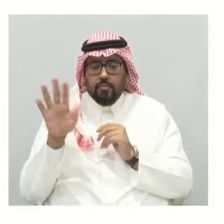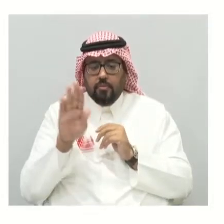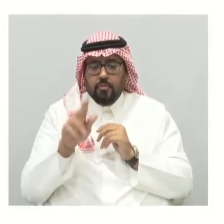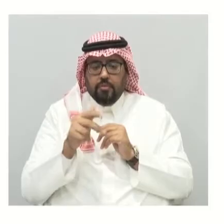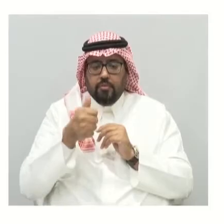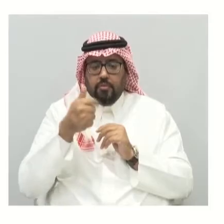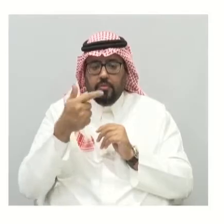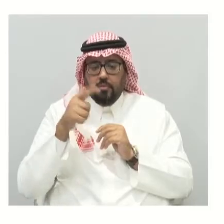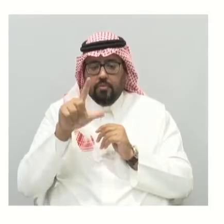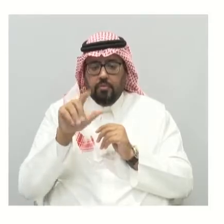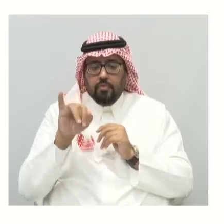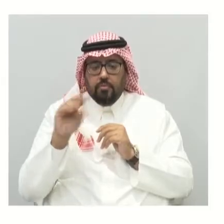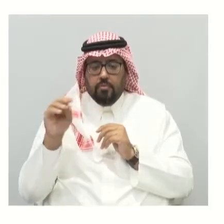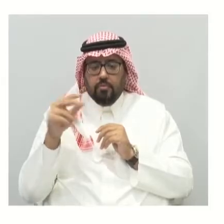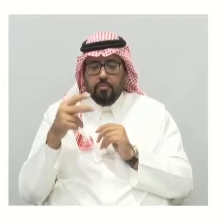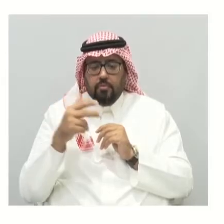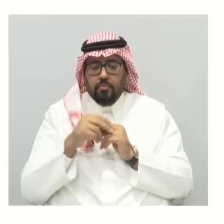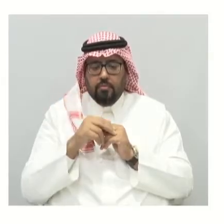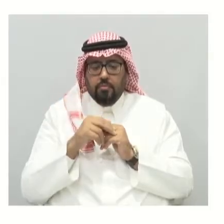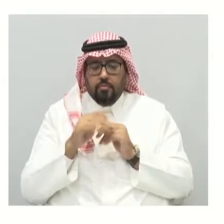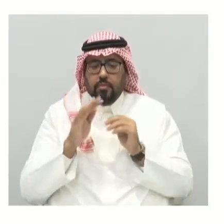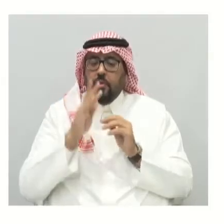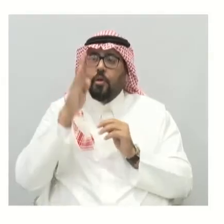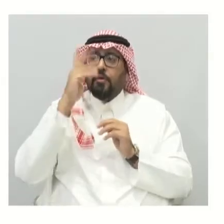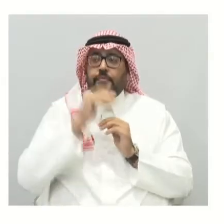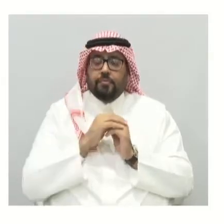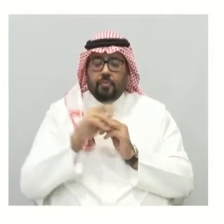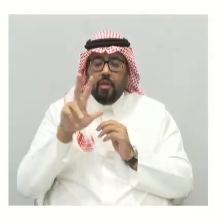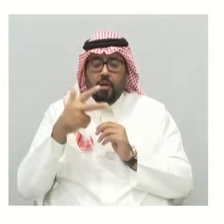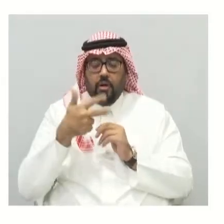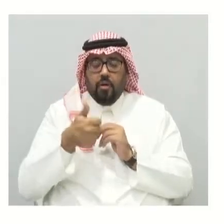الهواء يا سلام عليكم الغاز